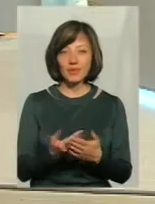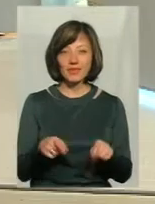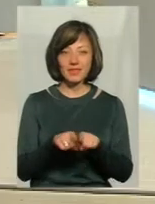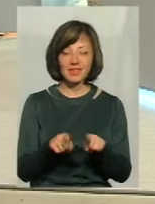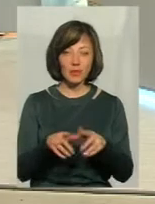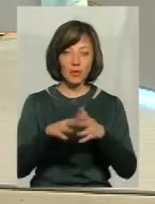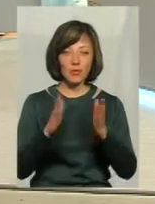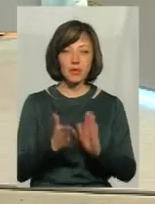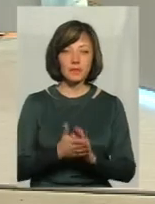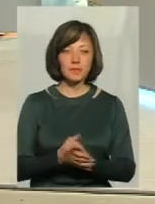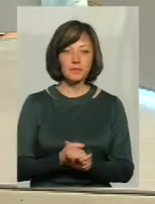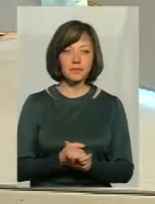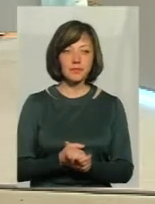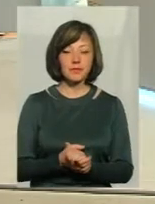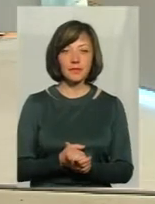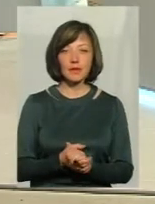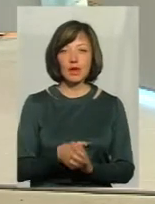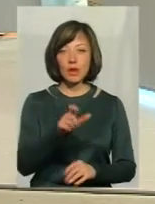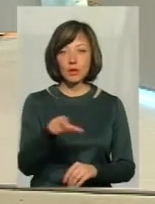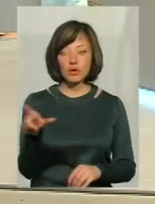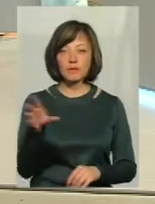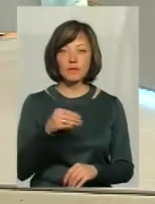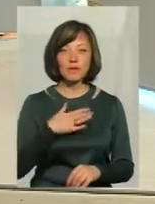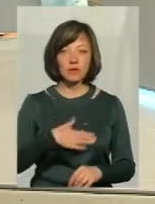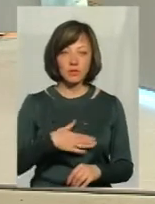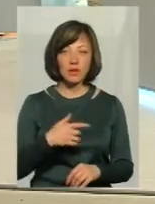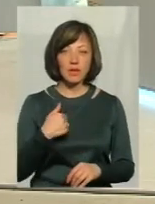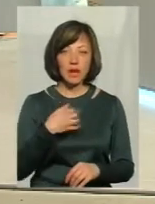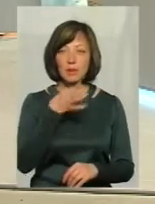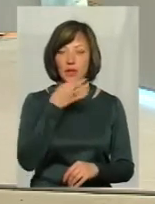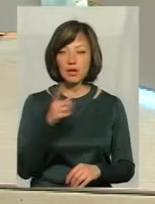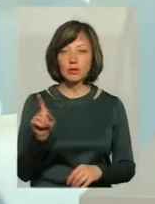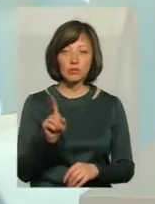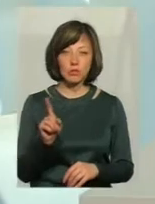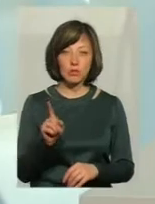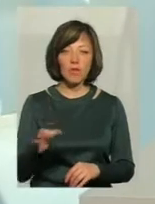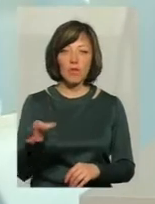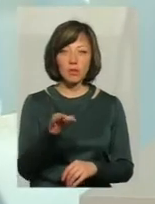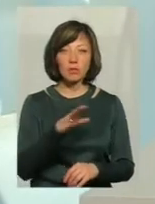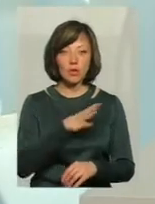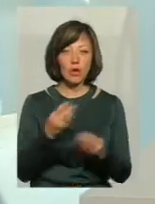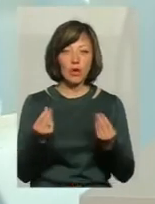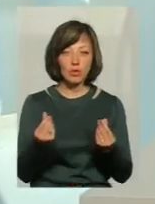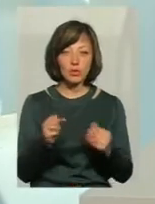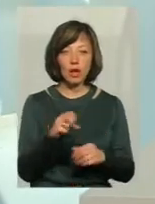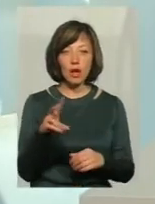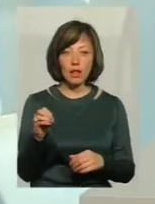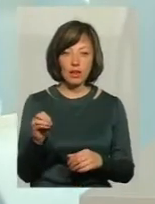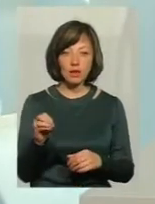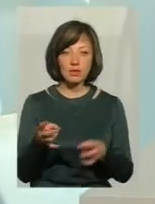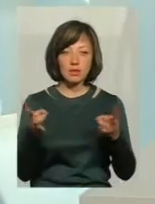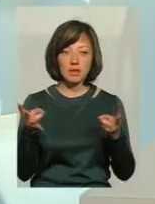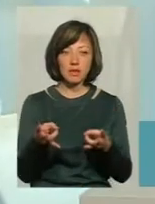Ну, все влаштовує людей, ну, якби я також прихильний того, щоб в області були гроші, але тим не менше